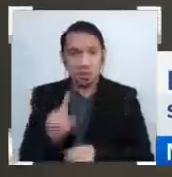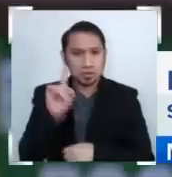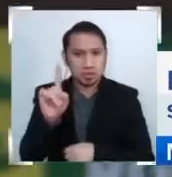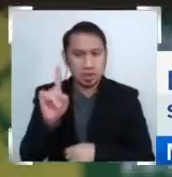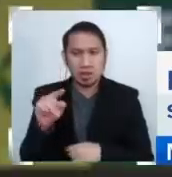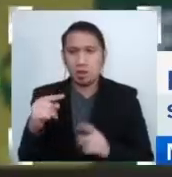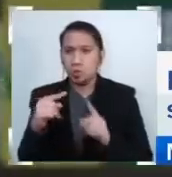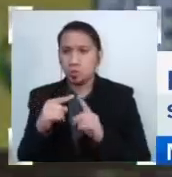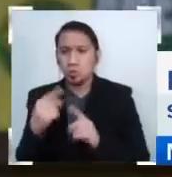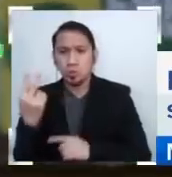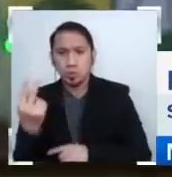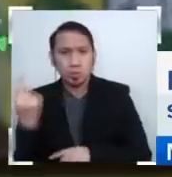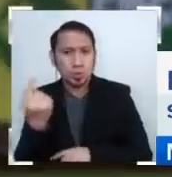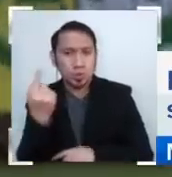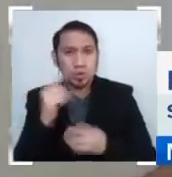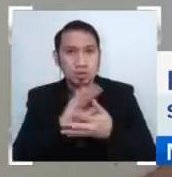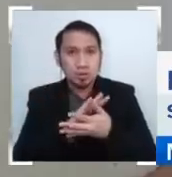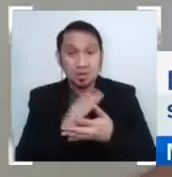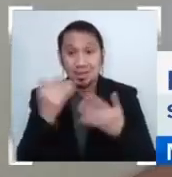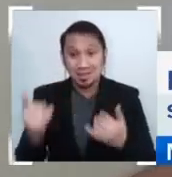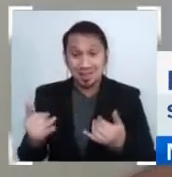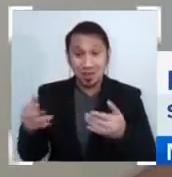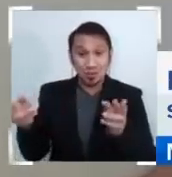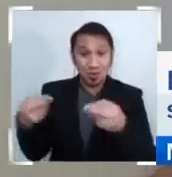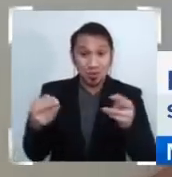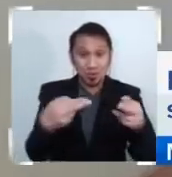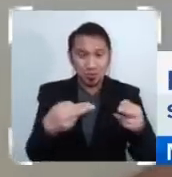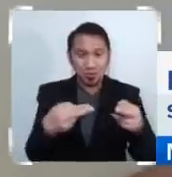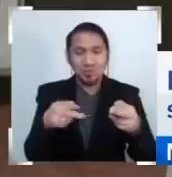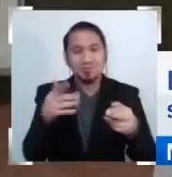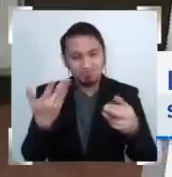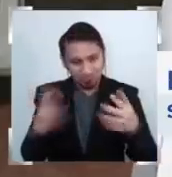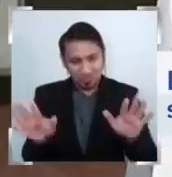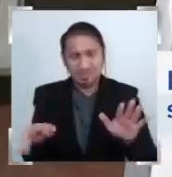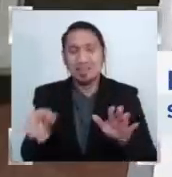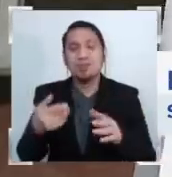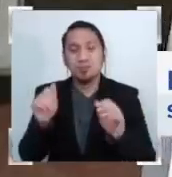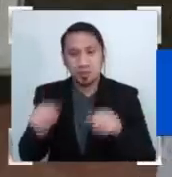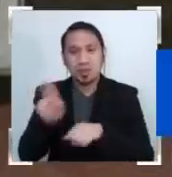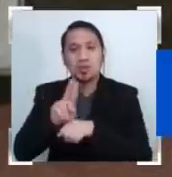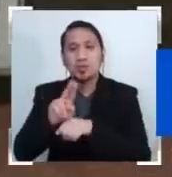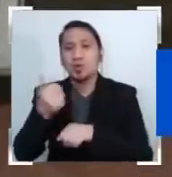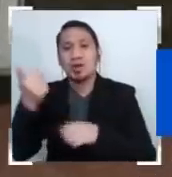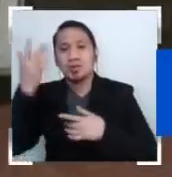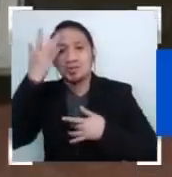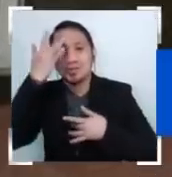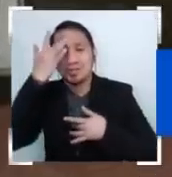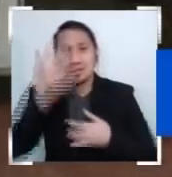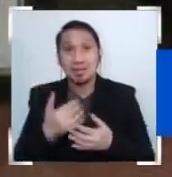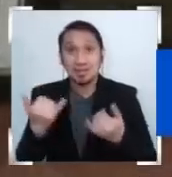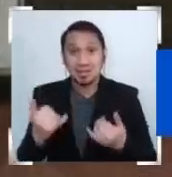lang. Kaya mga itinayong dagdag pasilidad, nagagamit na rin ng mga non-COVID patient. Yung pagbaba, napansin namin na siguro